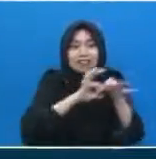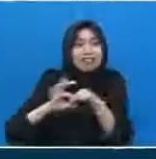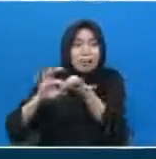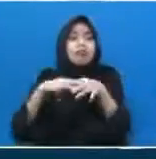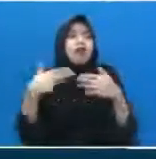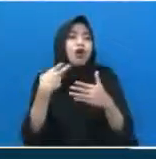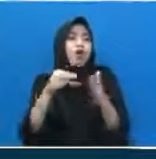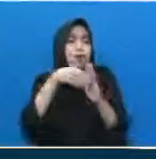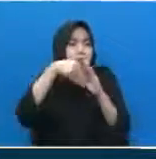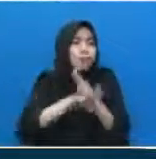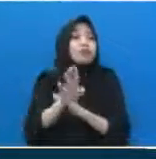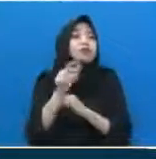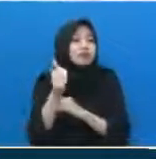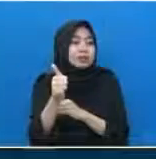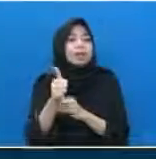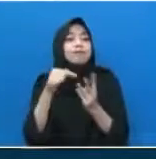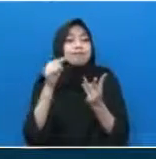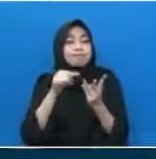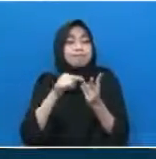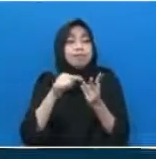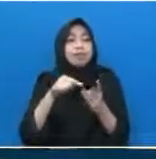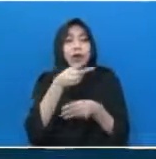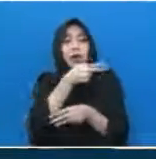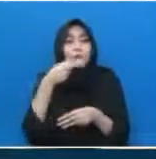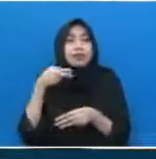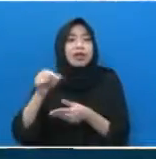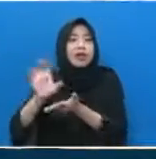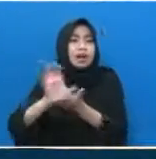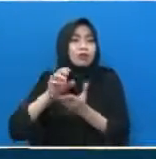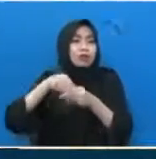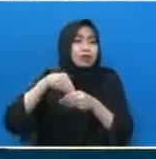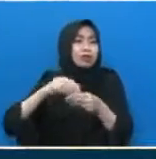saudara Indonesia juga membuka pintu investasi yang berkualitas